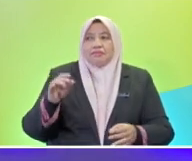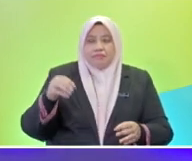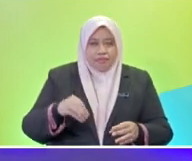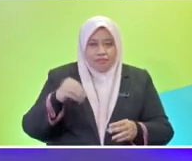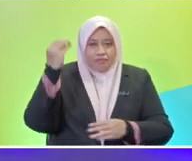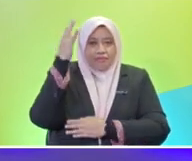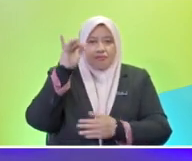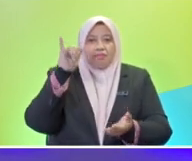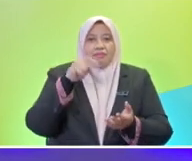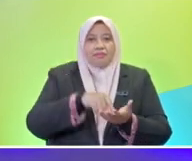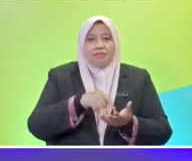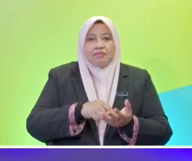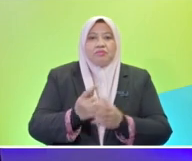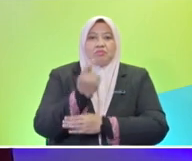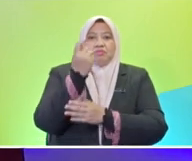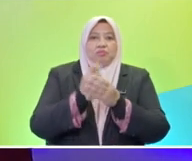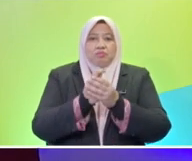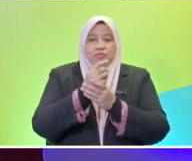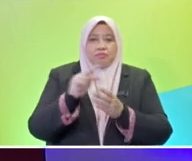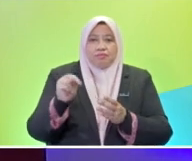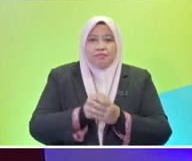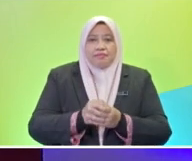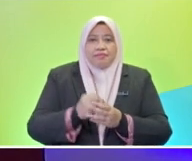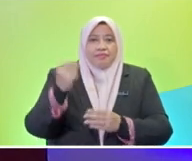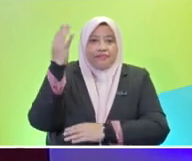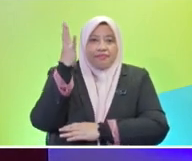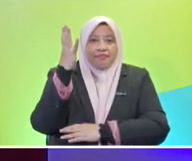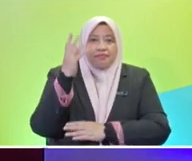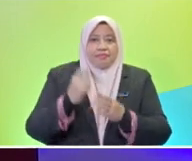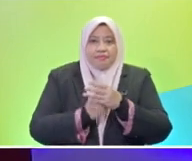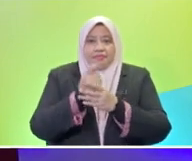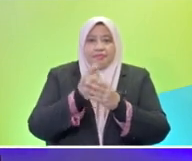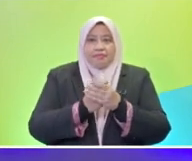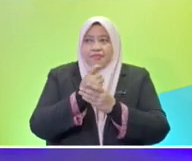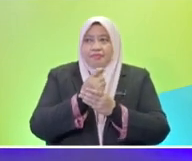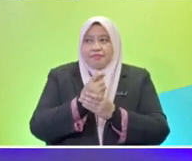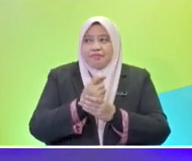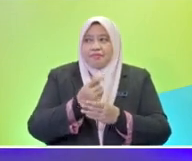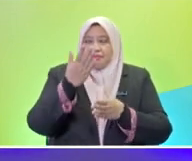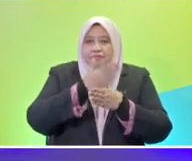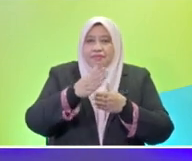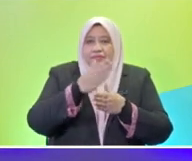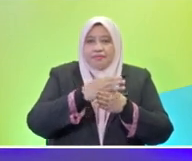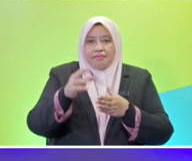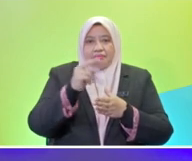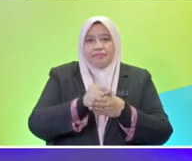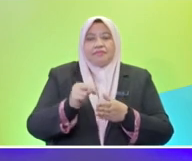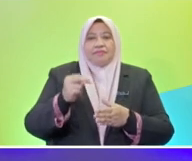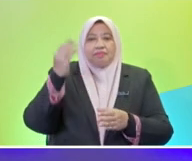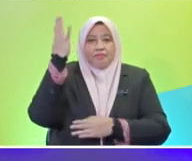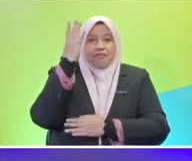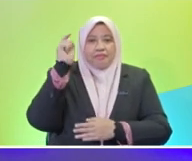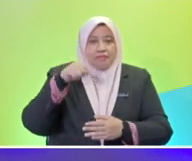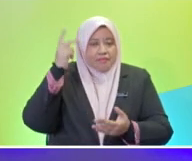tumbuhan. Okey, dalam tumbuh-tumbuhan ini, ya, tumbuh-tumbuhan pokok tu tumbuhan lah kan. Bahagian-bahagian pokok kita kena kenal dulu.